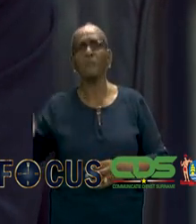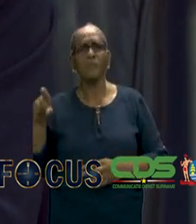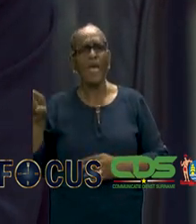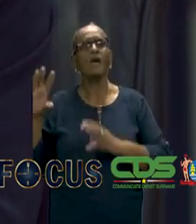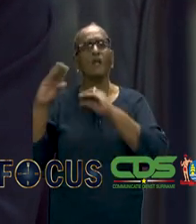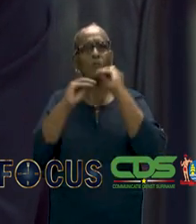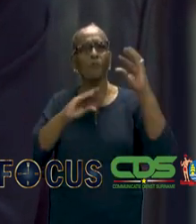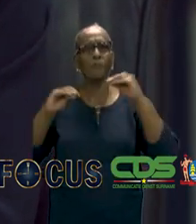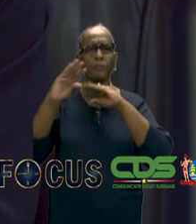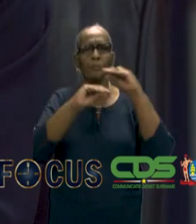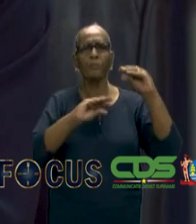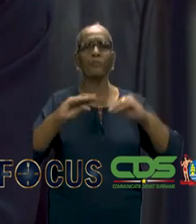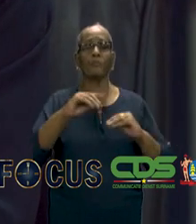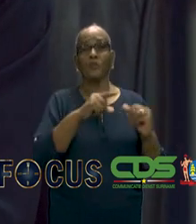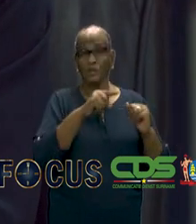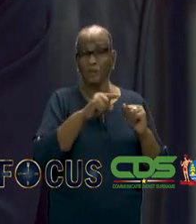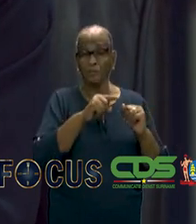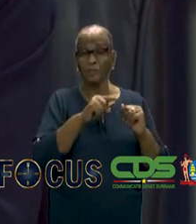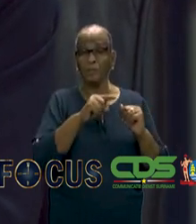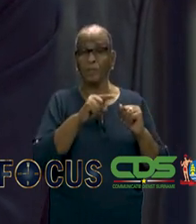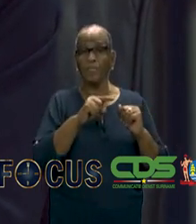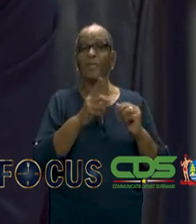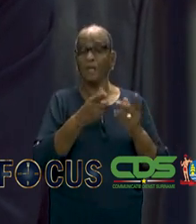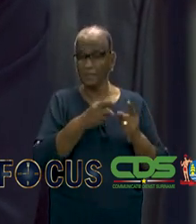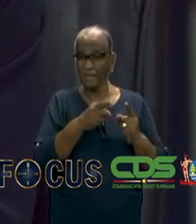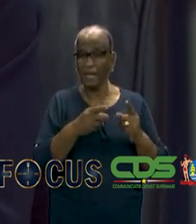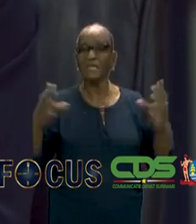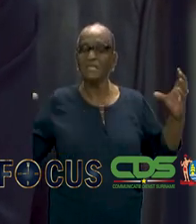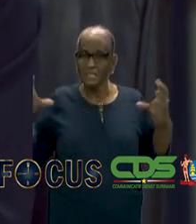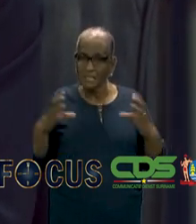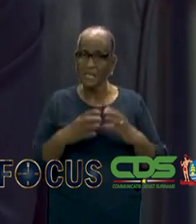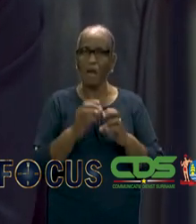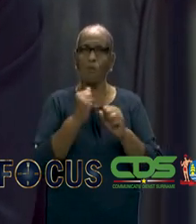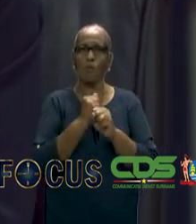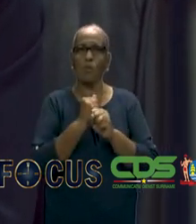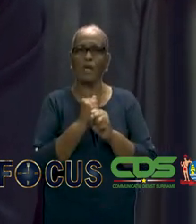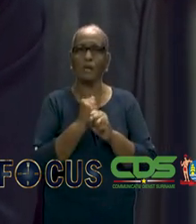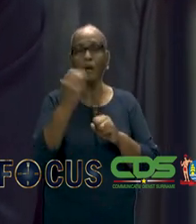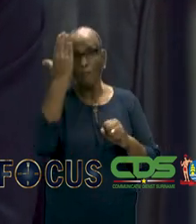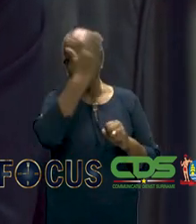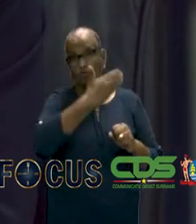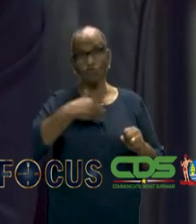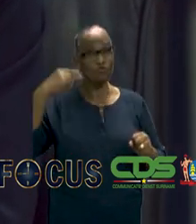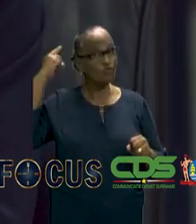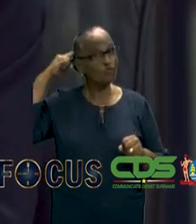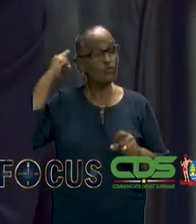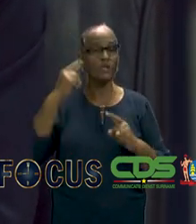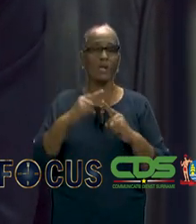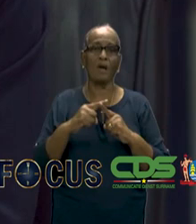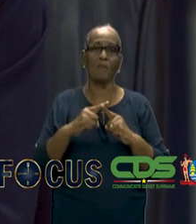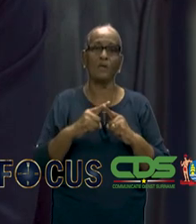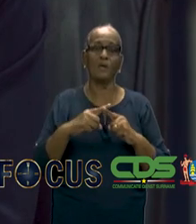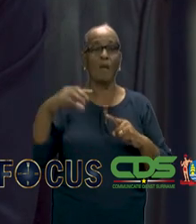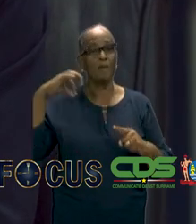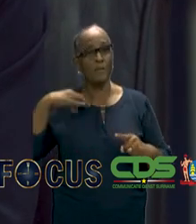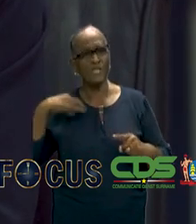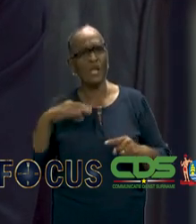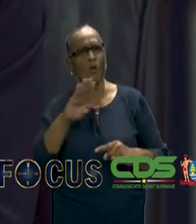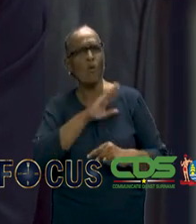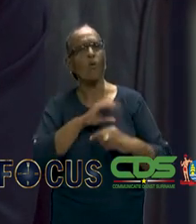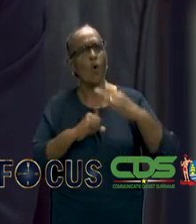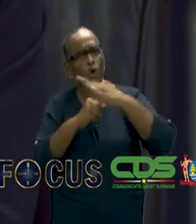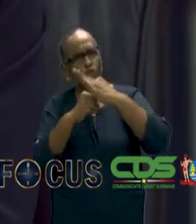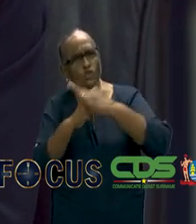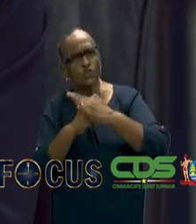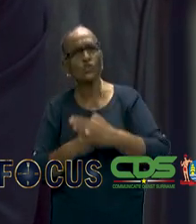Zo kan het RIVM in een nader uit te werken samenwerkingsverband met Suriname, het ministerie namelijk, ons assisteren op het gebied